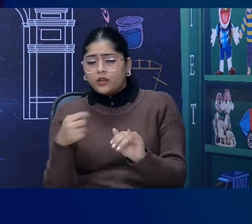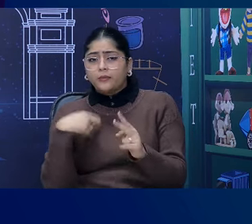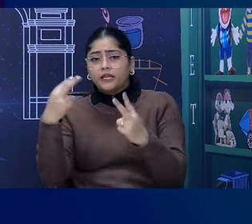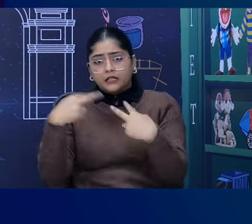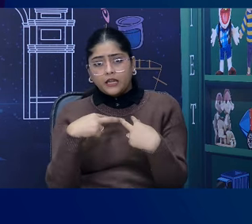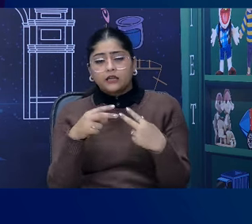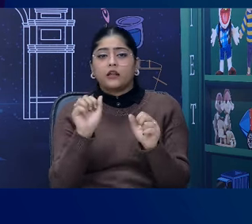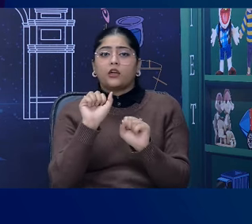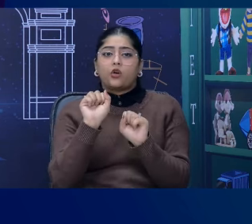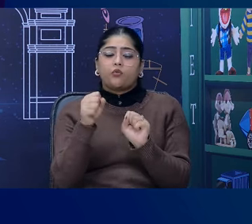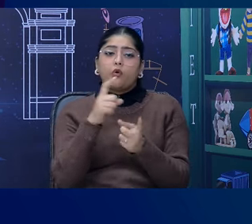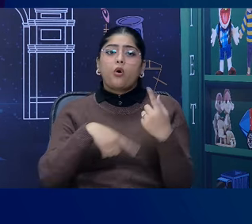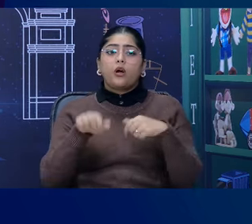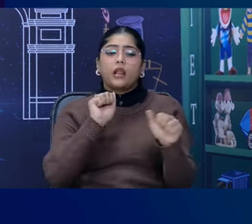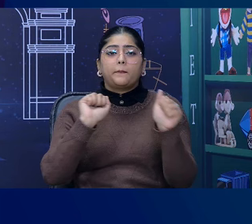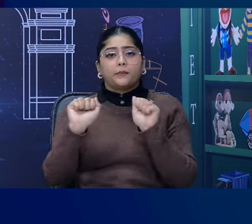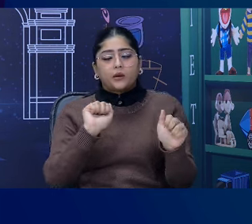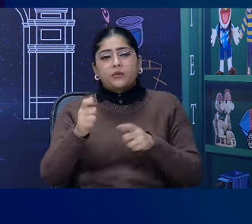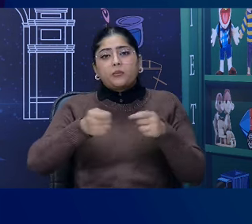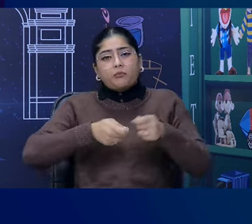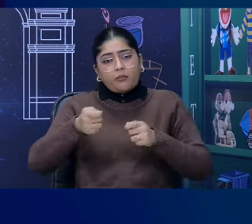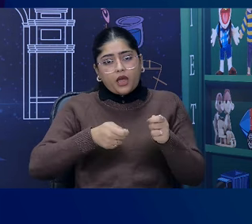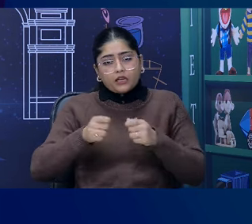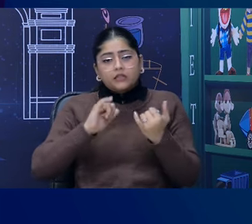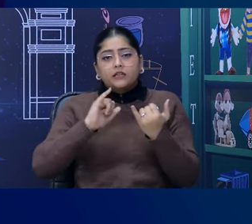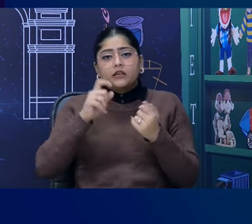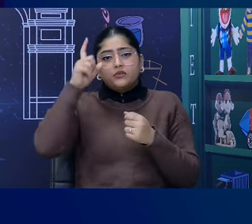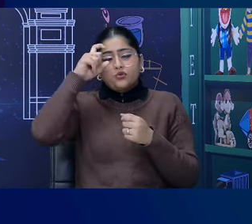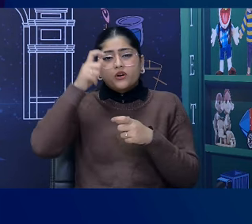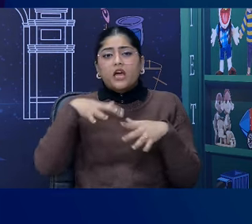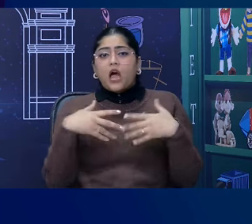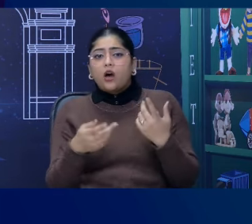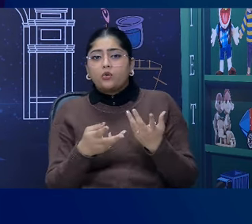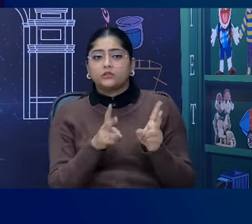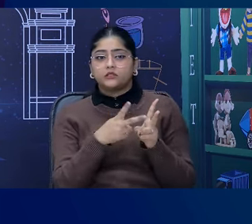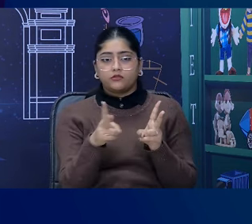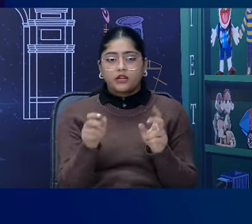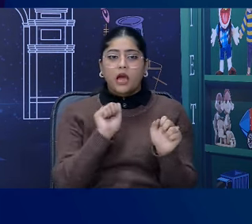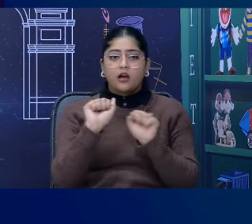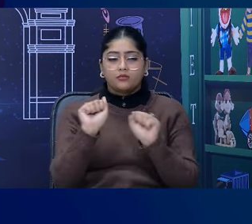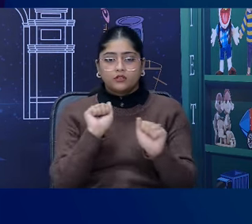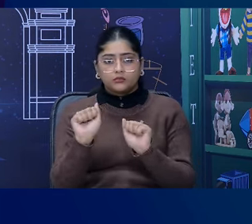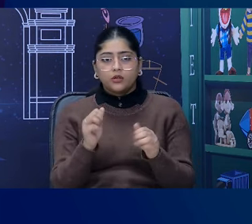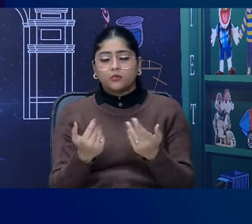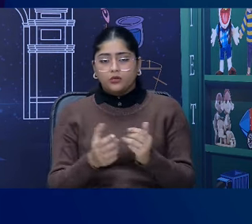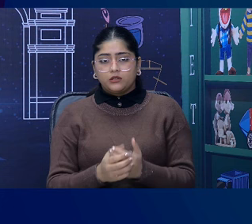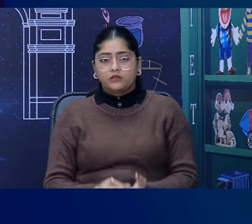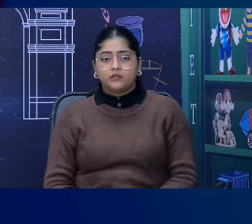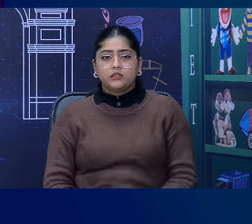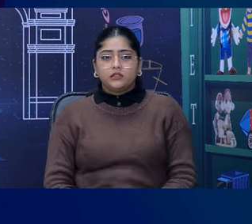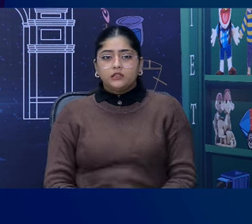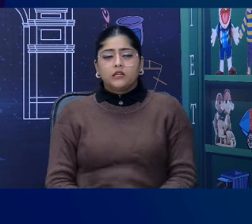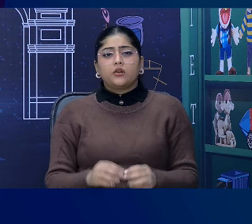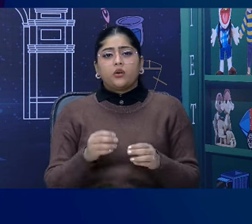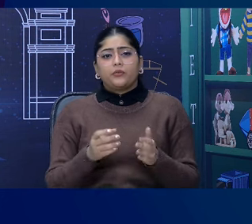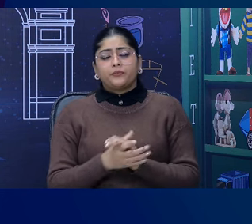सबके कुछ अपने-अपने मैनेजमेंट सिस्टम्स होंगे कुछ मैनेजमेंट के तरीके होंगे जैसे मैम ने आपको बताया कि कुछ भी ले सकते हैं और ज्यादा से